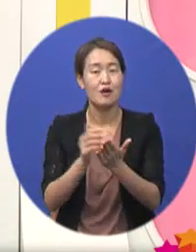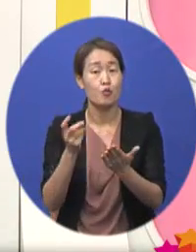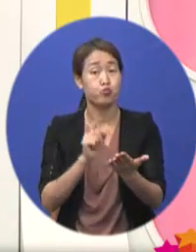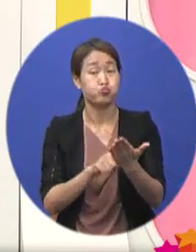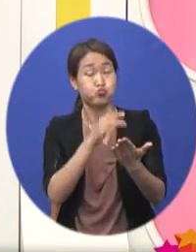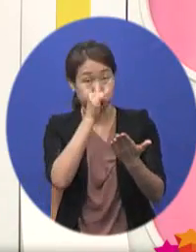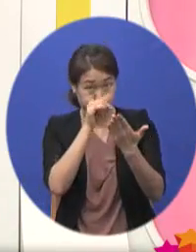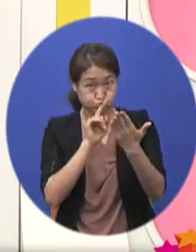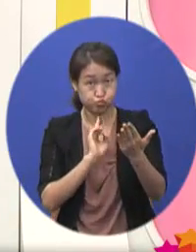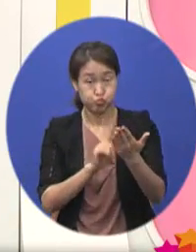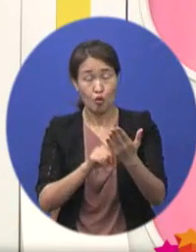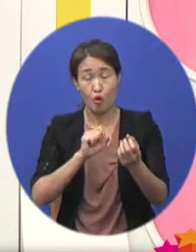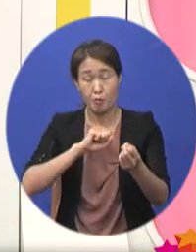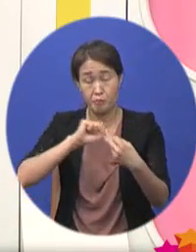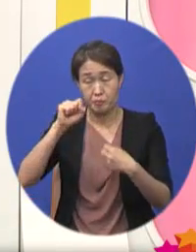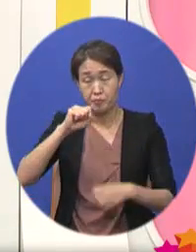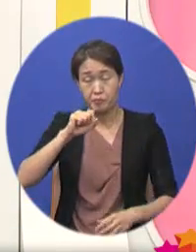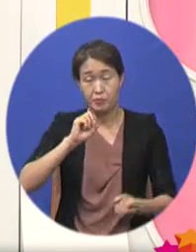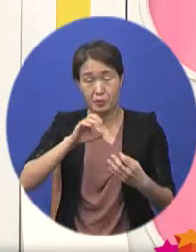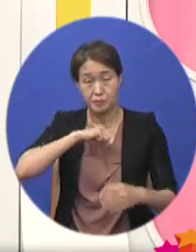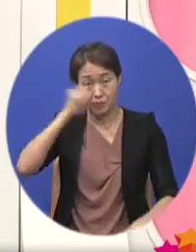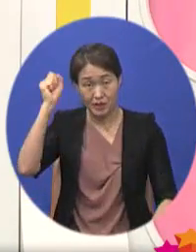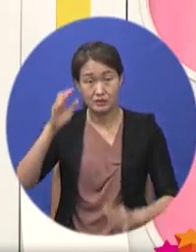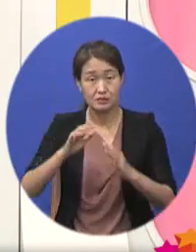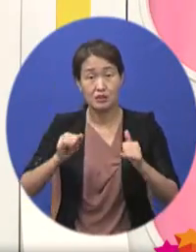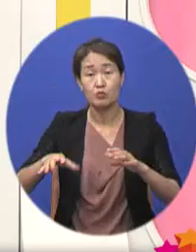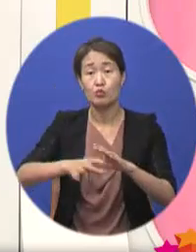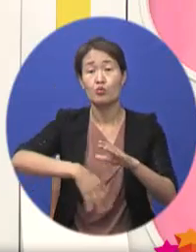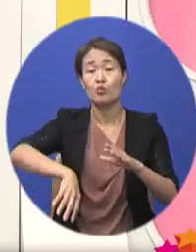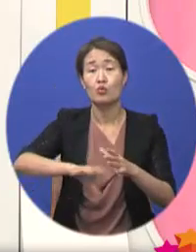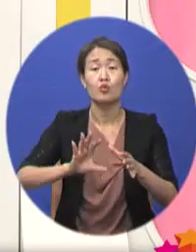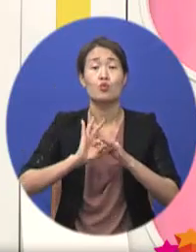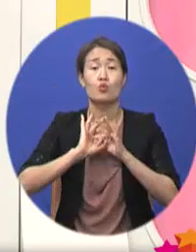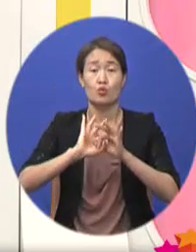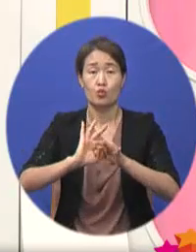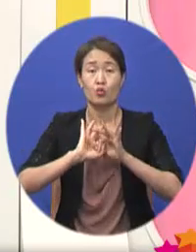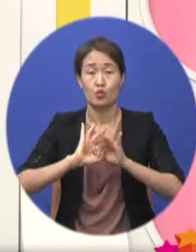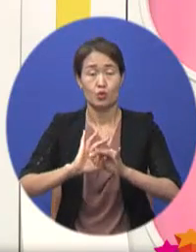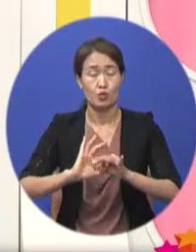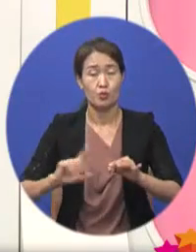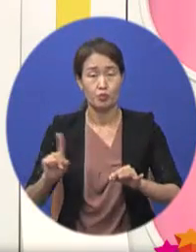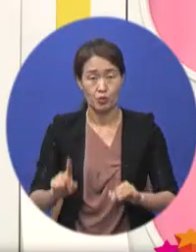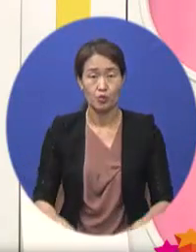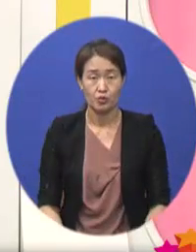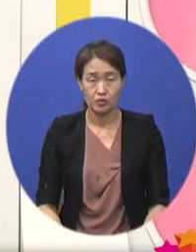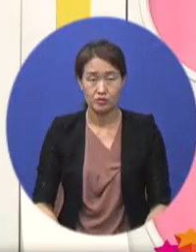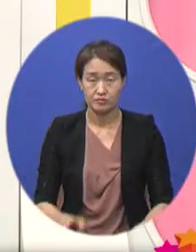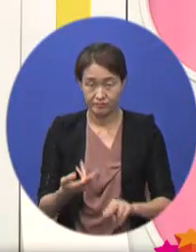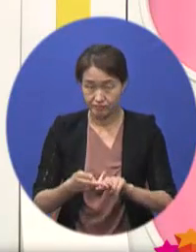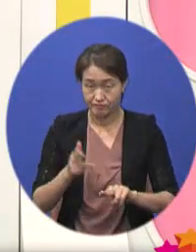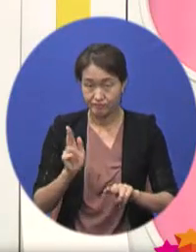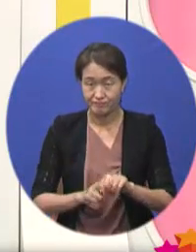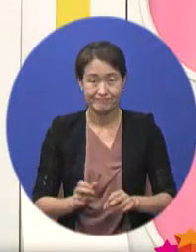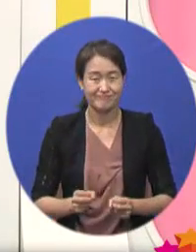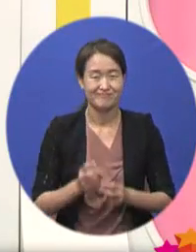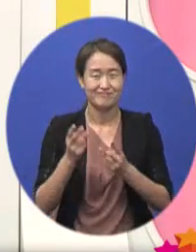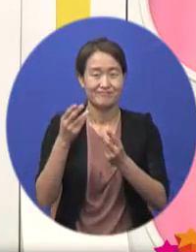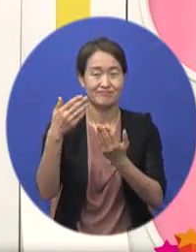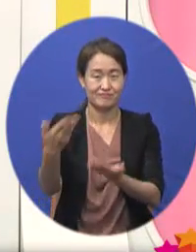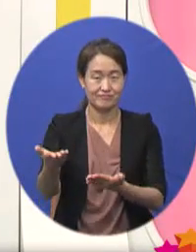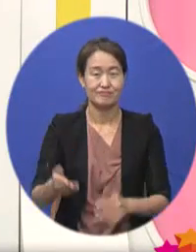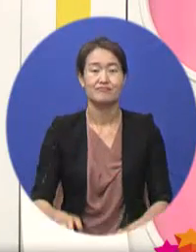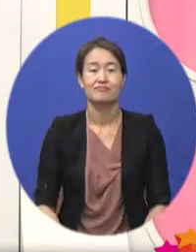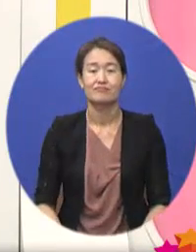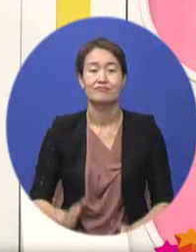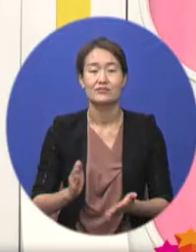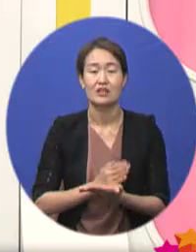네. 정답을 딱 맞추신 분께는 가벼운 추첨을 통해서 뭘 딱 드릴까요? 선물을 보내드리도록 하겠습니다.